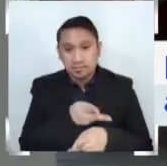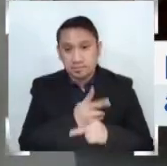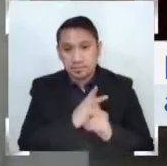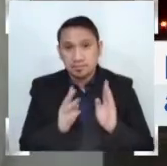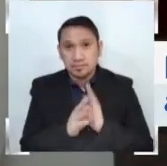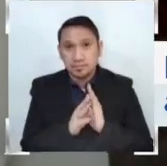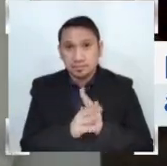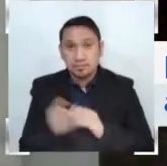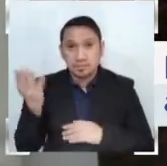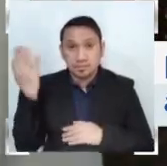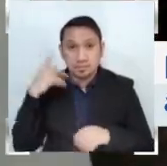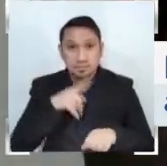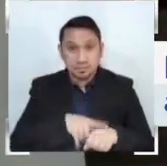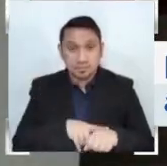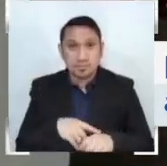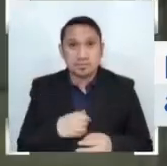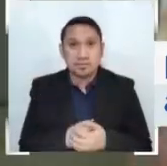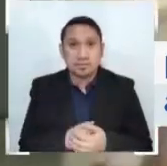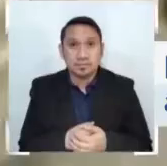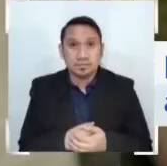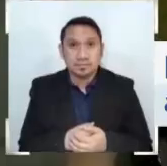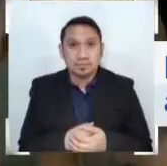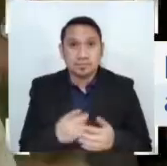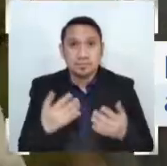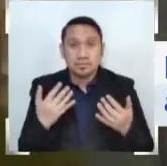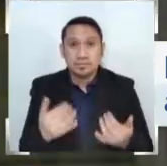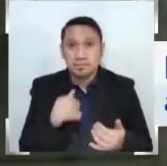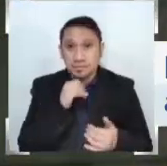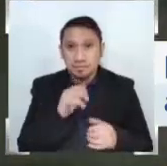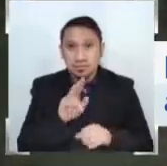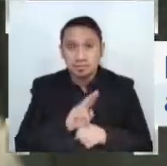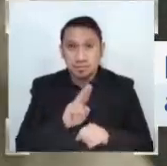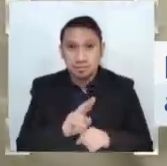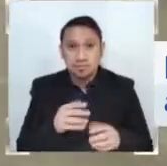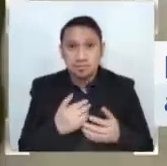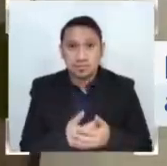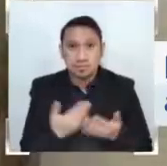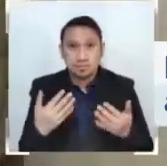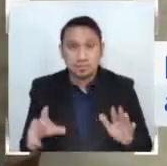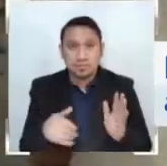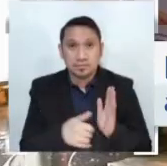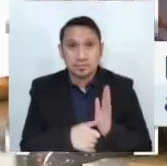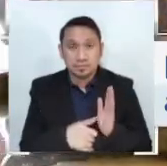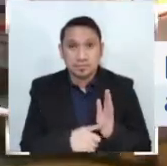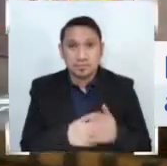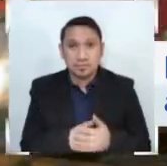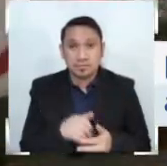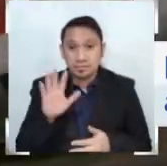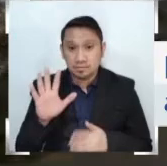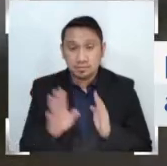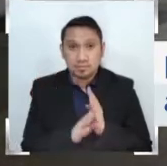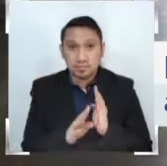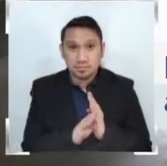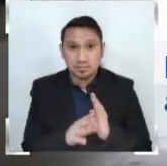noon ni Vice President Sara Duterte pero halos hindi na raw nagagamit matapos ang eleksyon. Sa 5 bus, 2 ang papasada